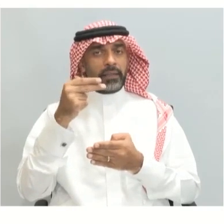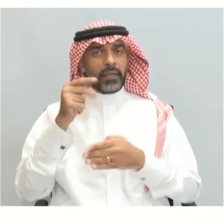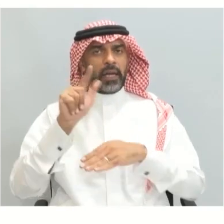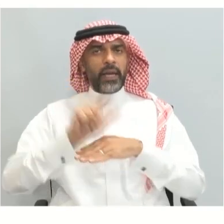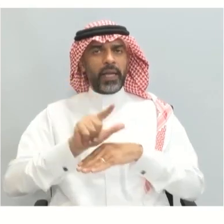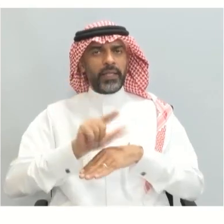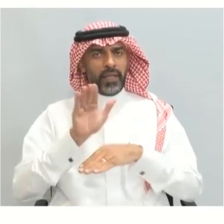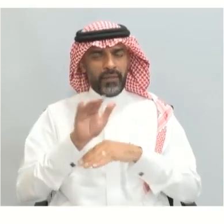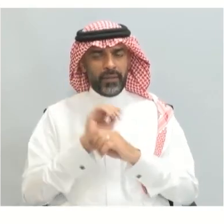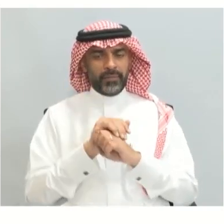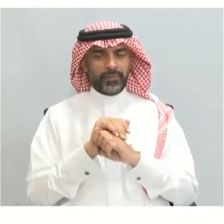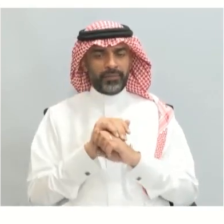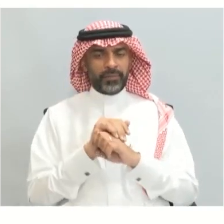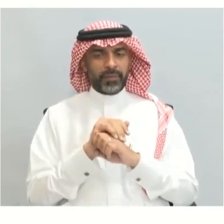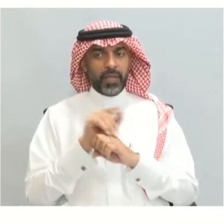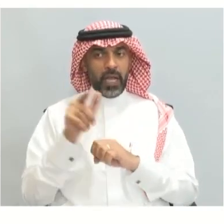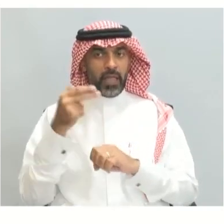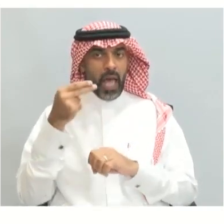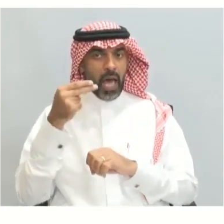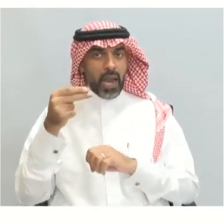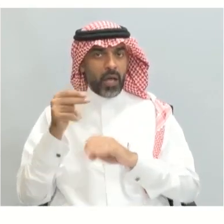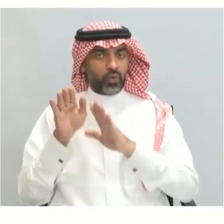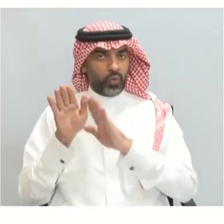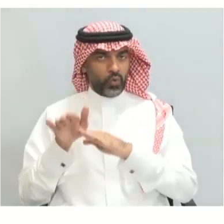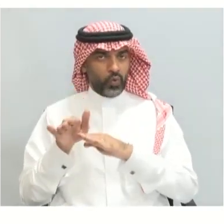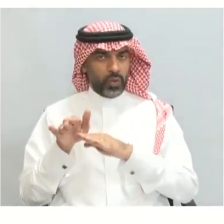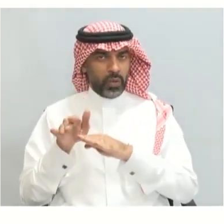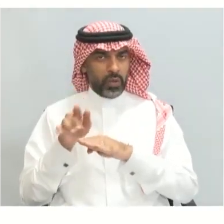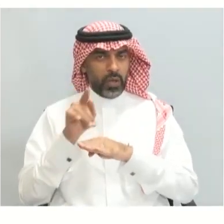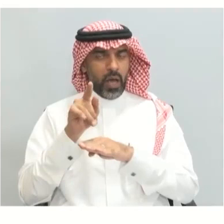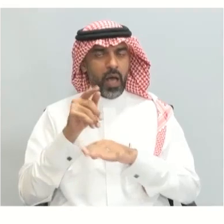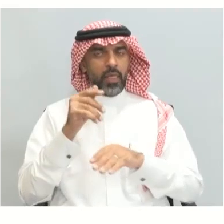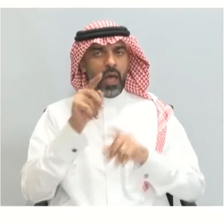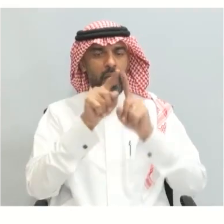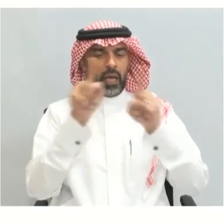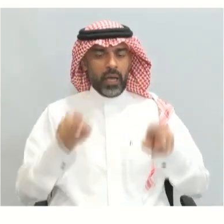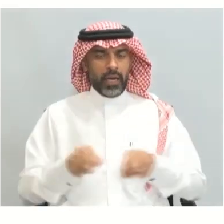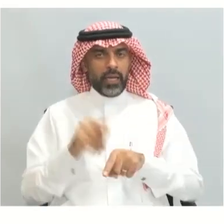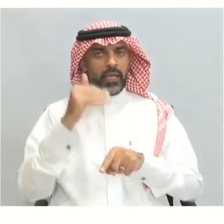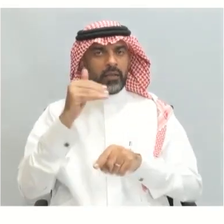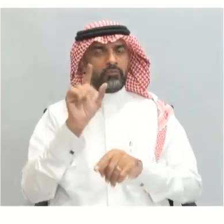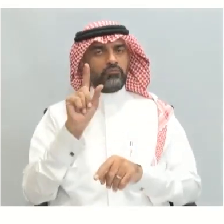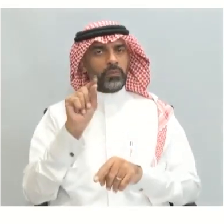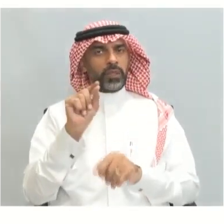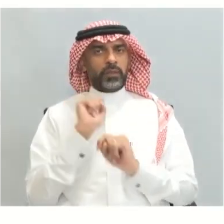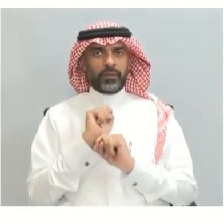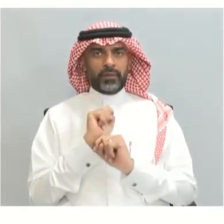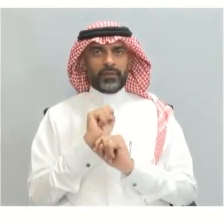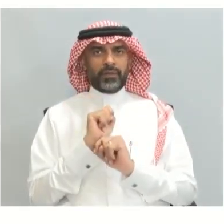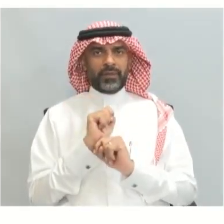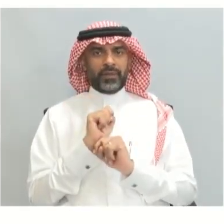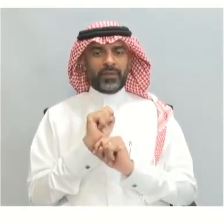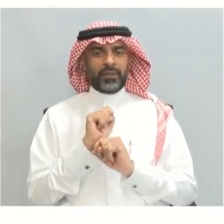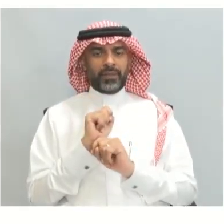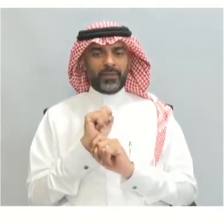وجدت حيث اذا وجدت هذه العناصر اصبحت الخريطه كامله بمعنى ابنائي وبناتي الطلاب لا يوجد